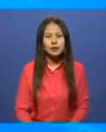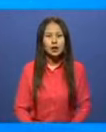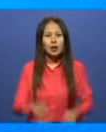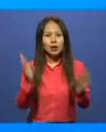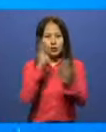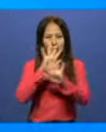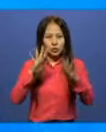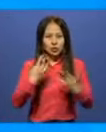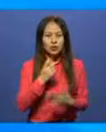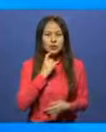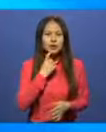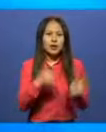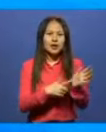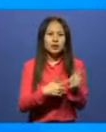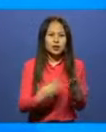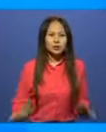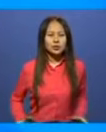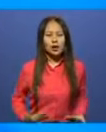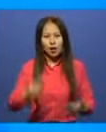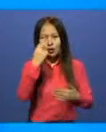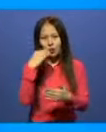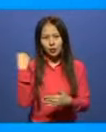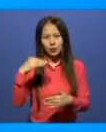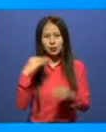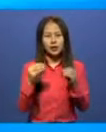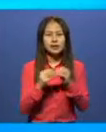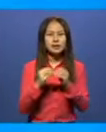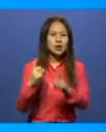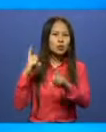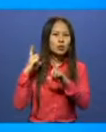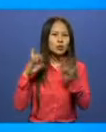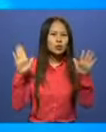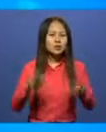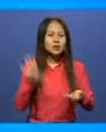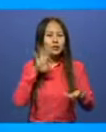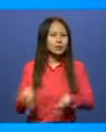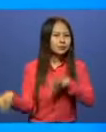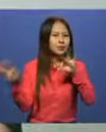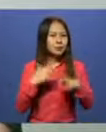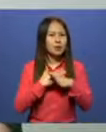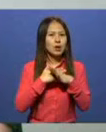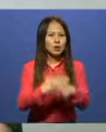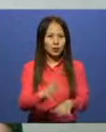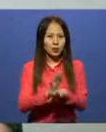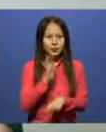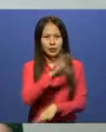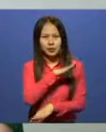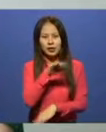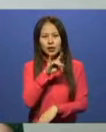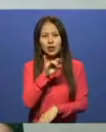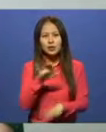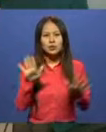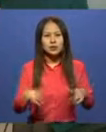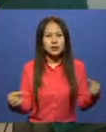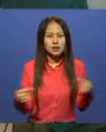Табиғат апатынан қиындыққа тап болған қарағандылық тұрғындарға Ақтөбеден 10 тонна гуманитарлық жүк жөнелтілді. Жергілікті тандем радиосы жақынында жәрдемдес